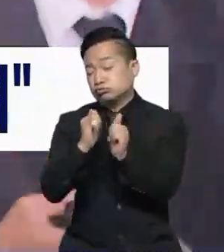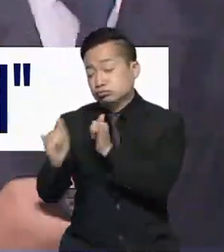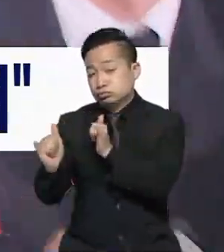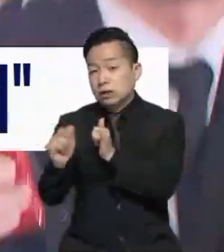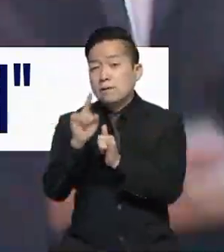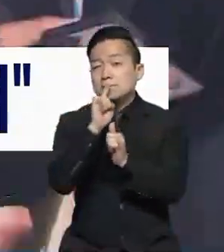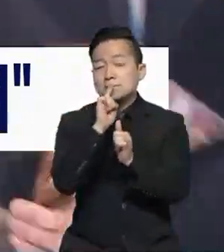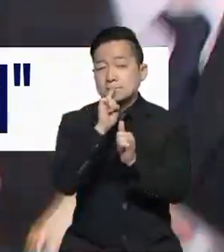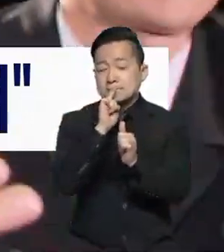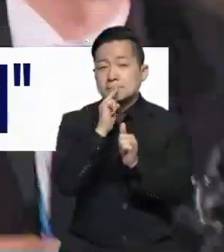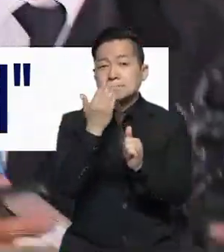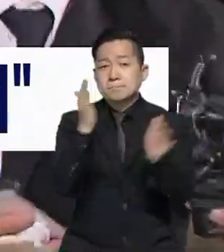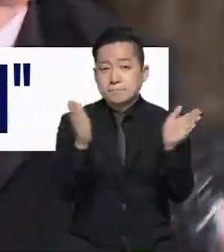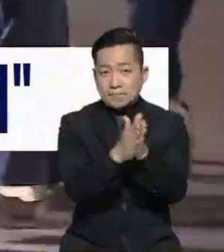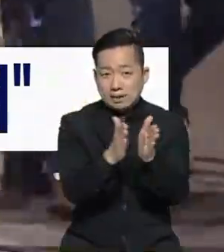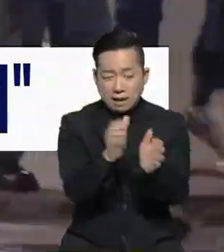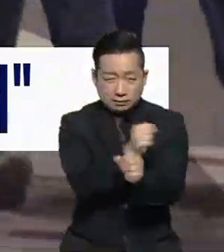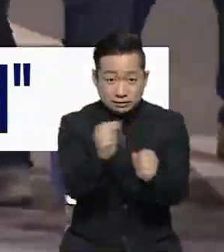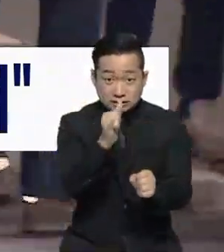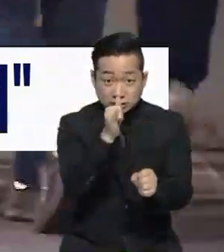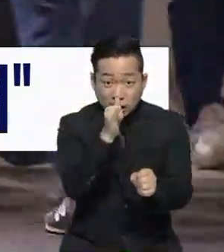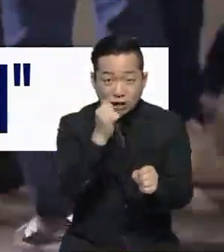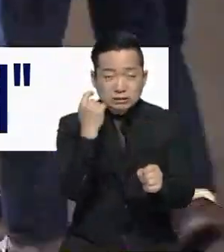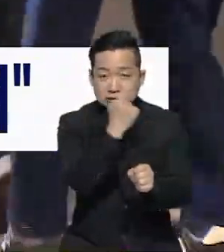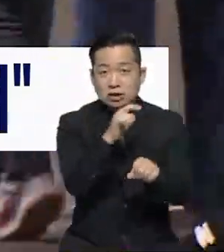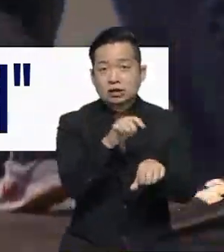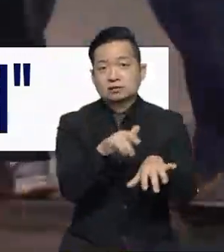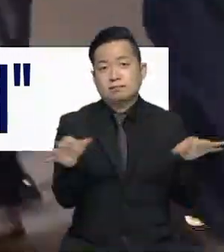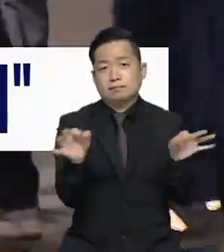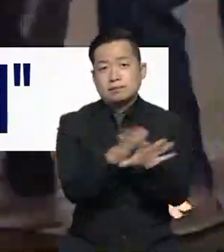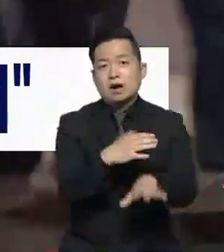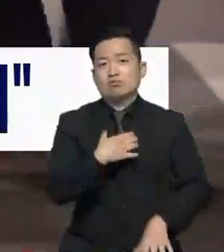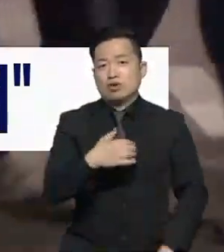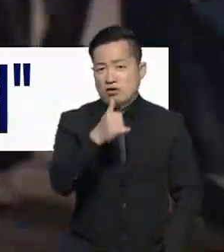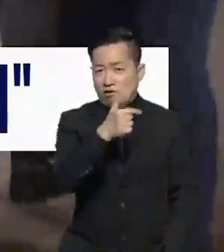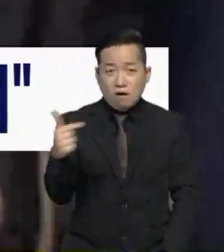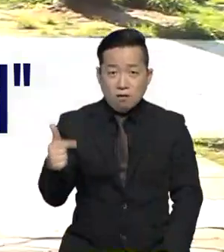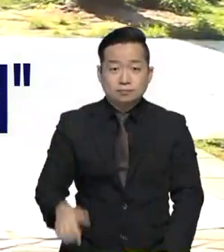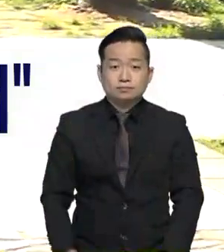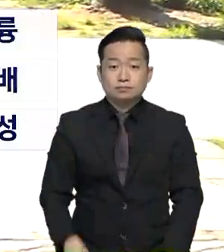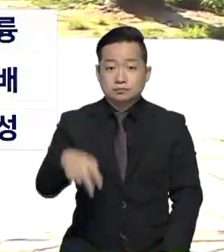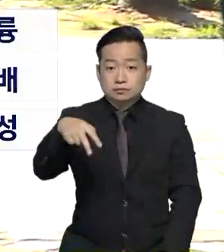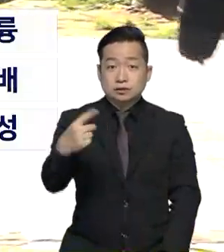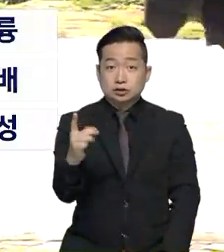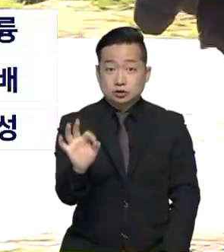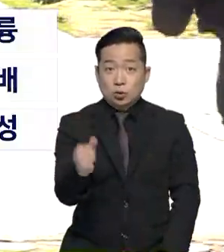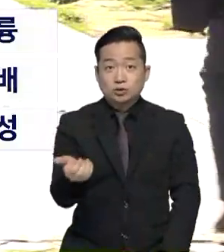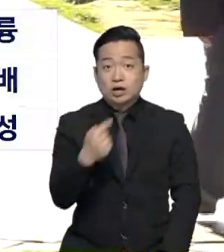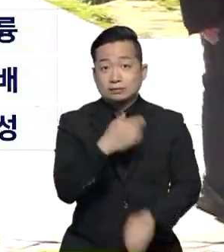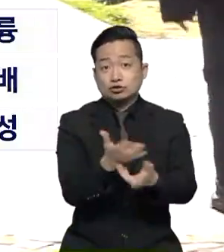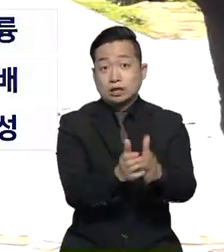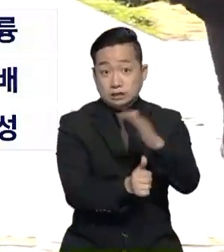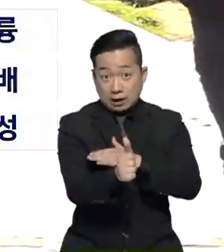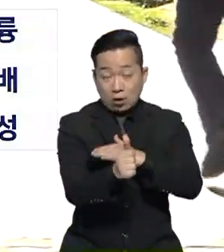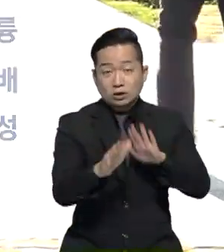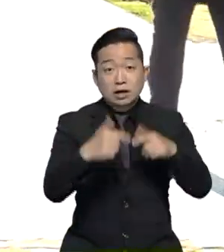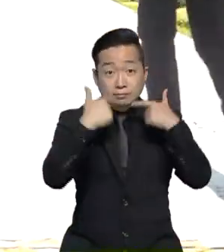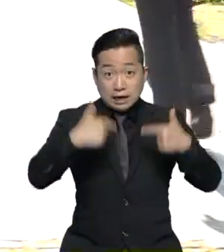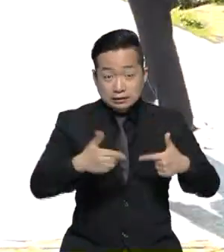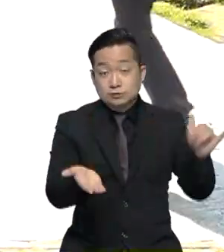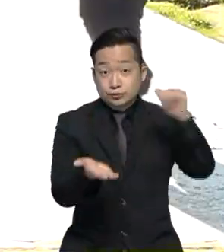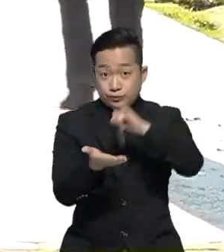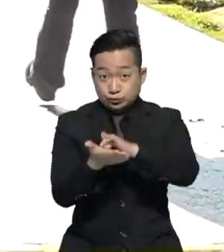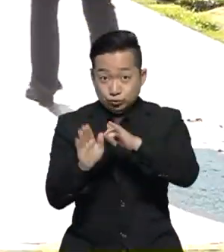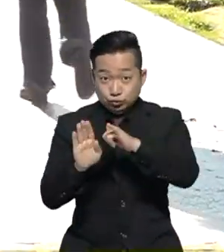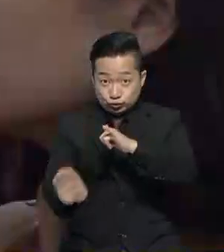말을 맞추고 대책을 논의해 증거인멸 우려가 크다는 겁니다. 또 송영길 전 민주당 대표가 프랑스 파리에서 귀국할